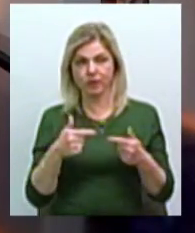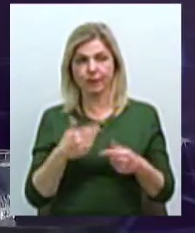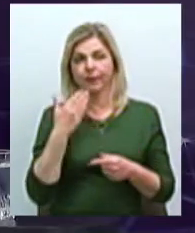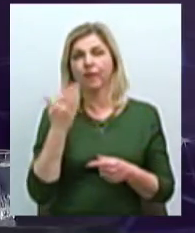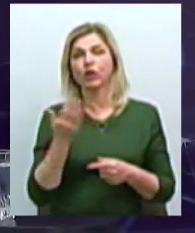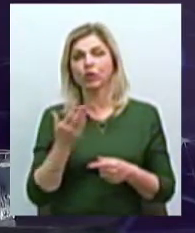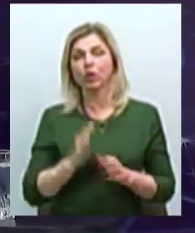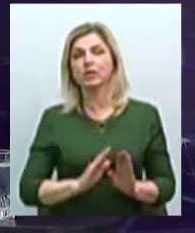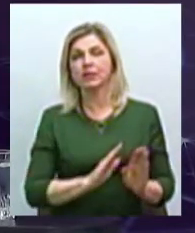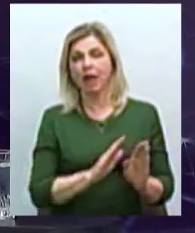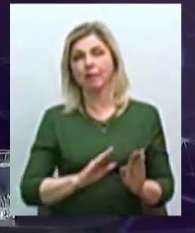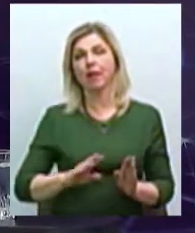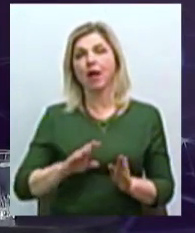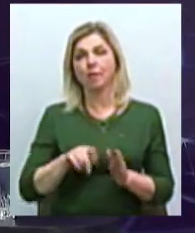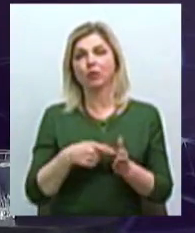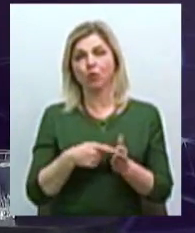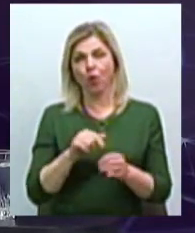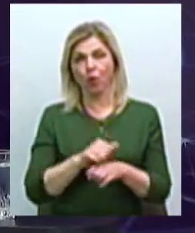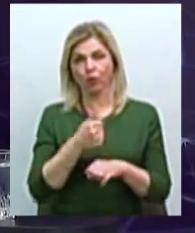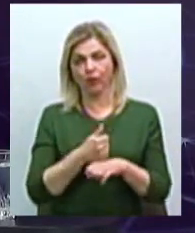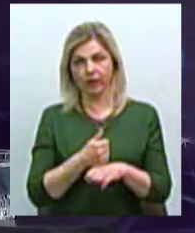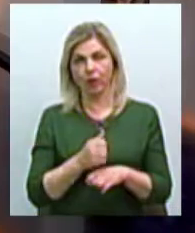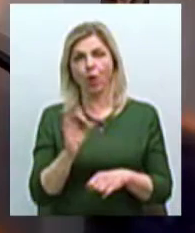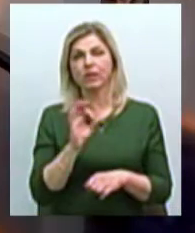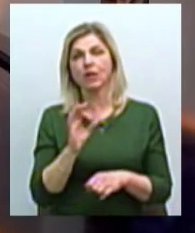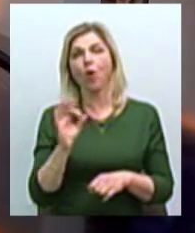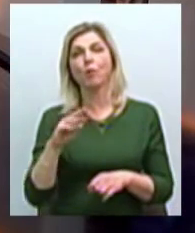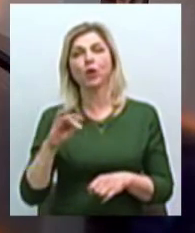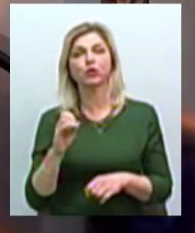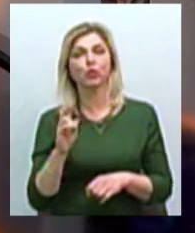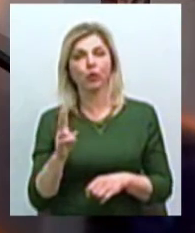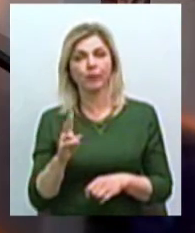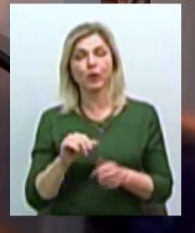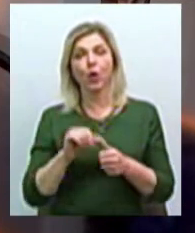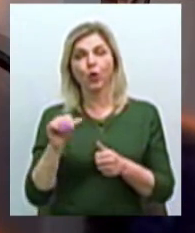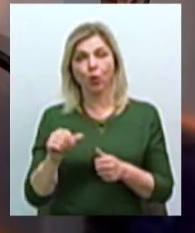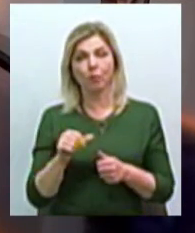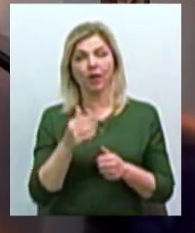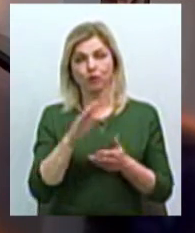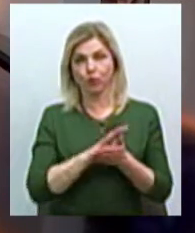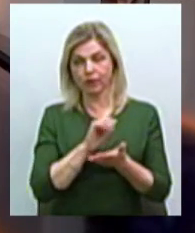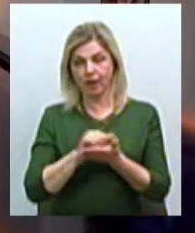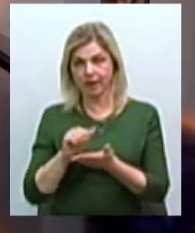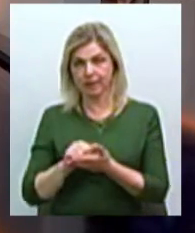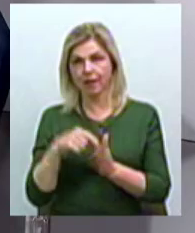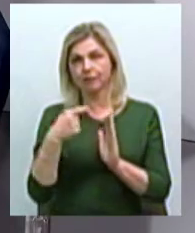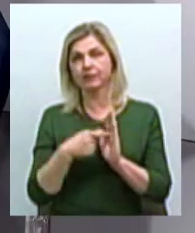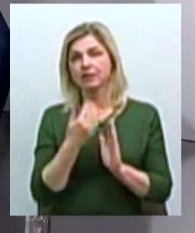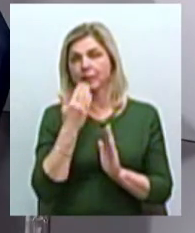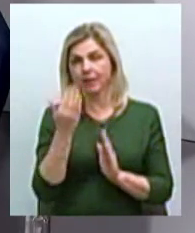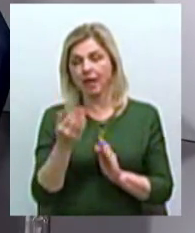Мельчук, заступник Миколаївського міського голови. Вітаю. Добрий вечір. Крім мене, запитання гостеві ставитимуть мої колеги, журналісти та